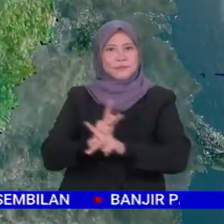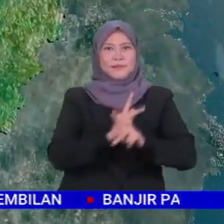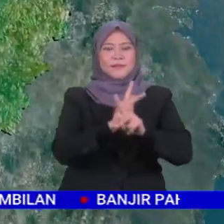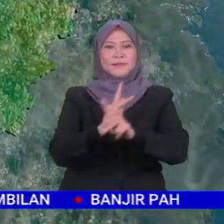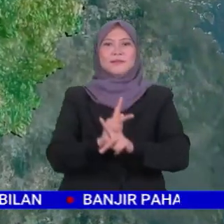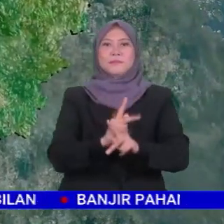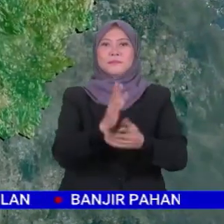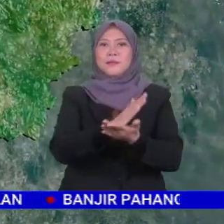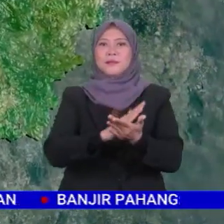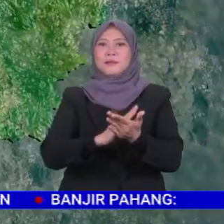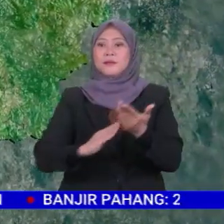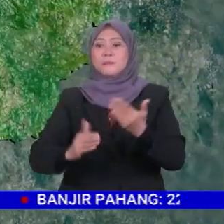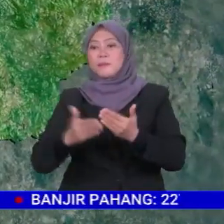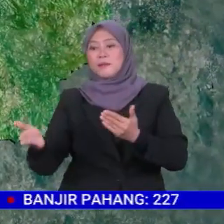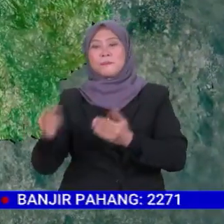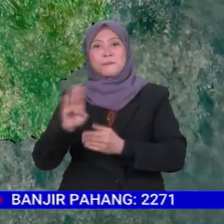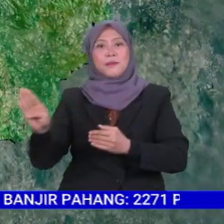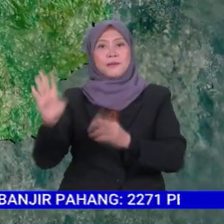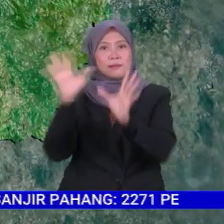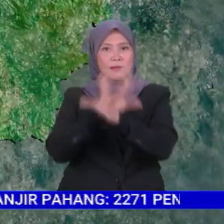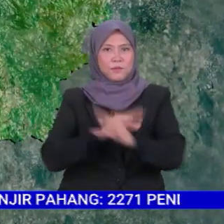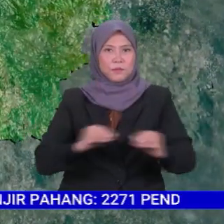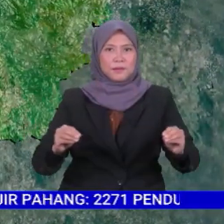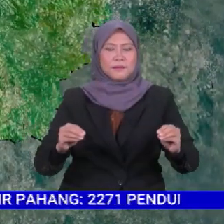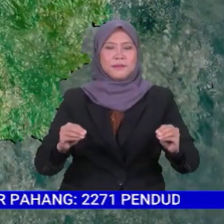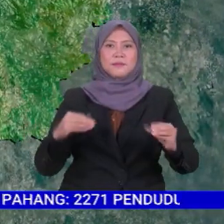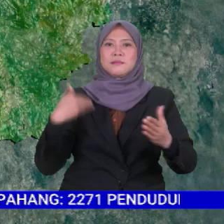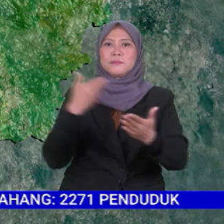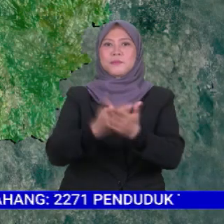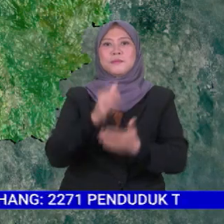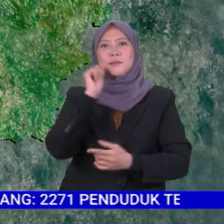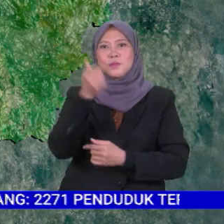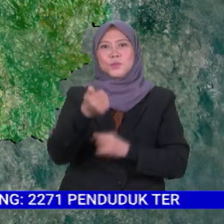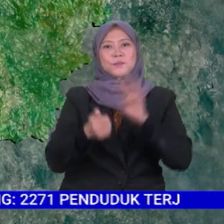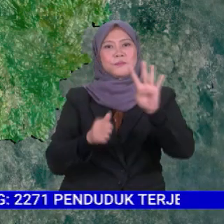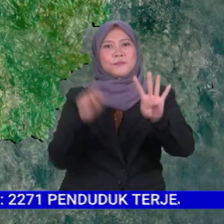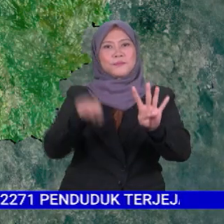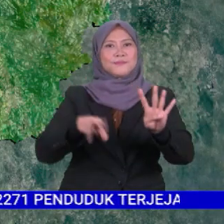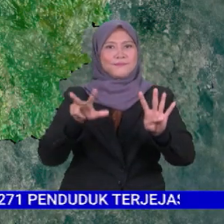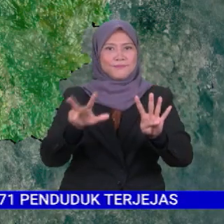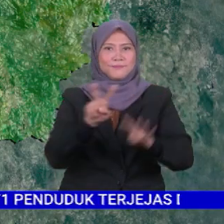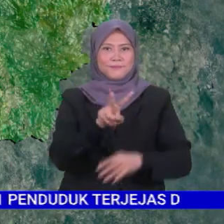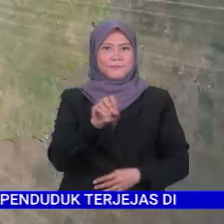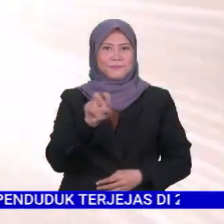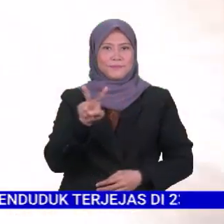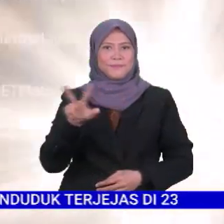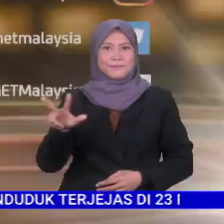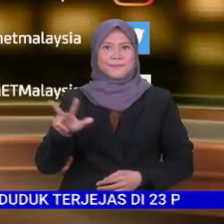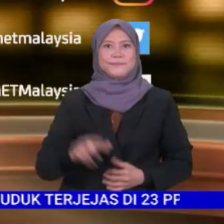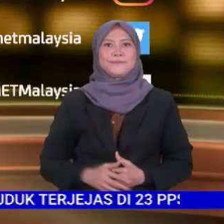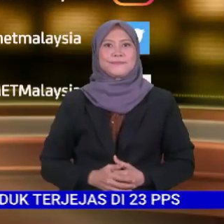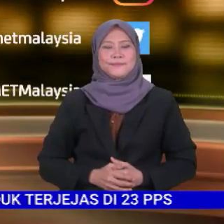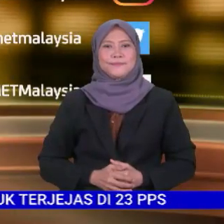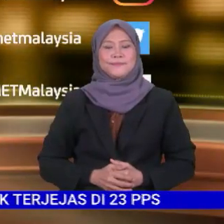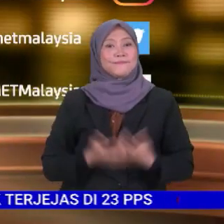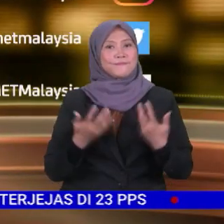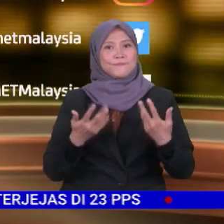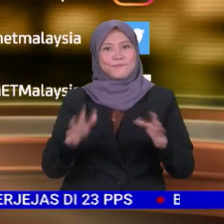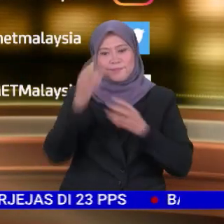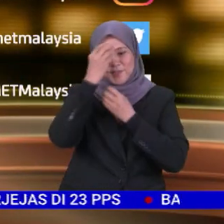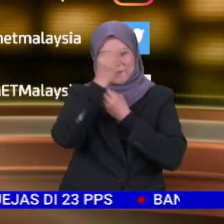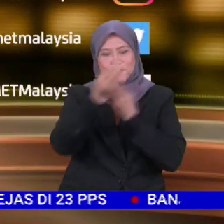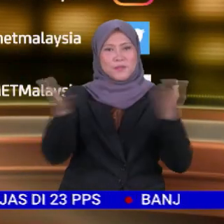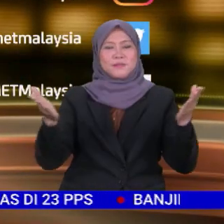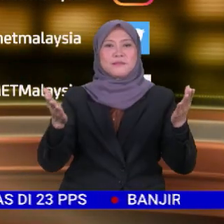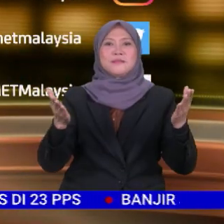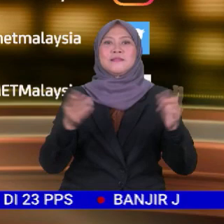untuk bahagian-bahagian di sebelah barat Sarawak ini juga sehingga esok 4 Mac 2023. Sekian dahulu info cuaca buat